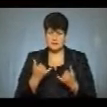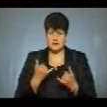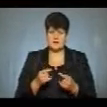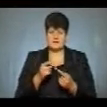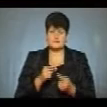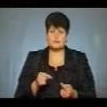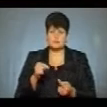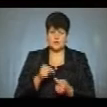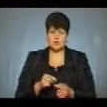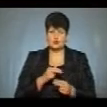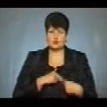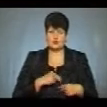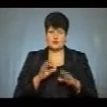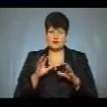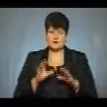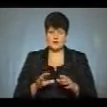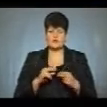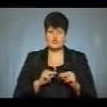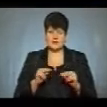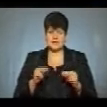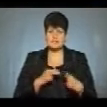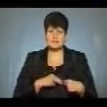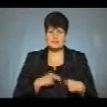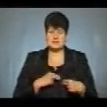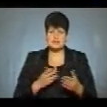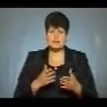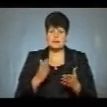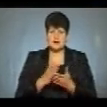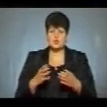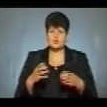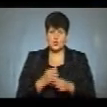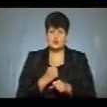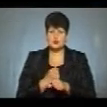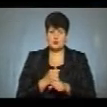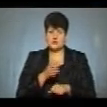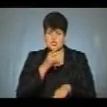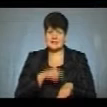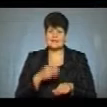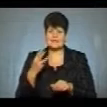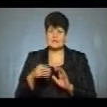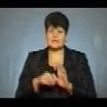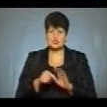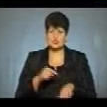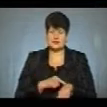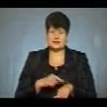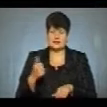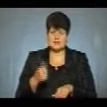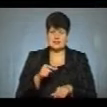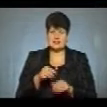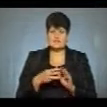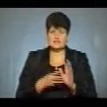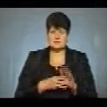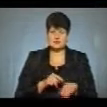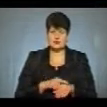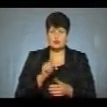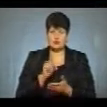до трудового законодавства, вчителі належать до категорії працівників, які мають скорочений робочий час – 36 годин на тиждень. З них тільки 18 годин